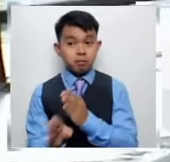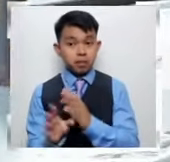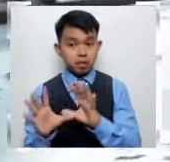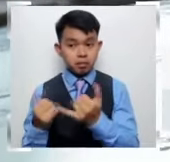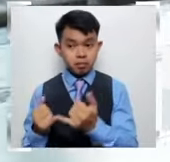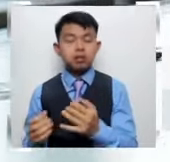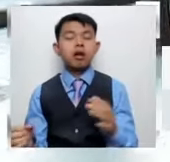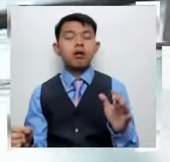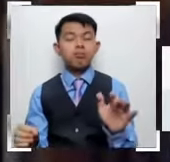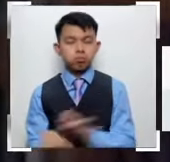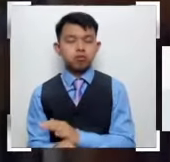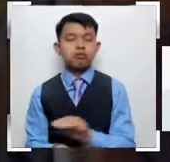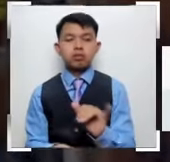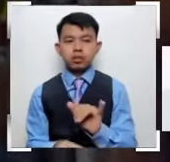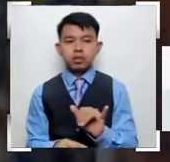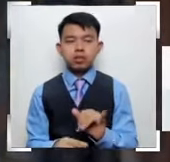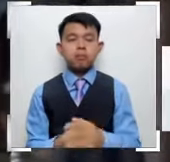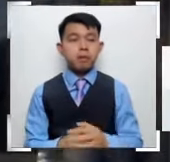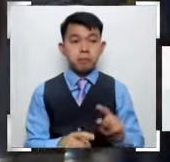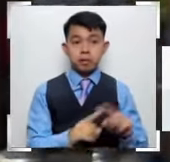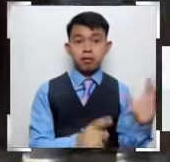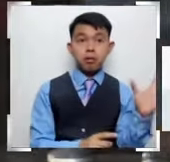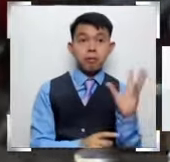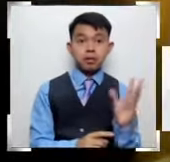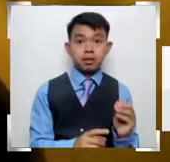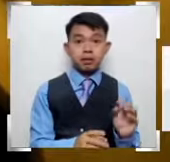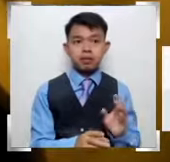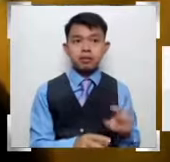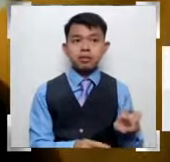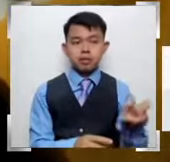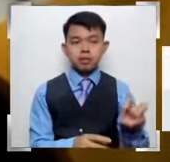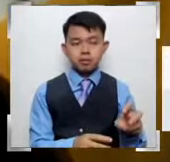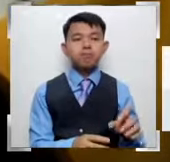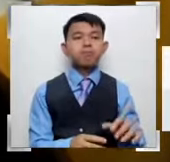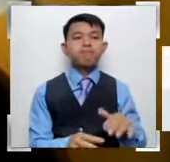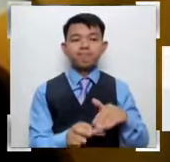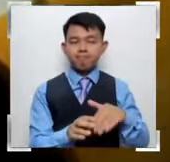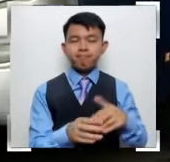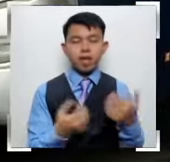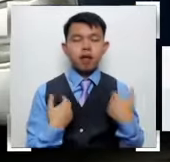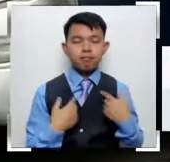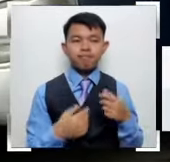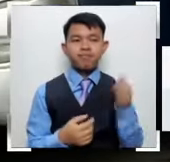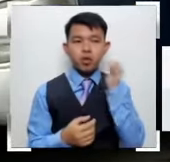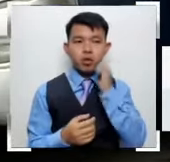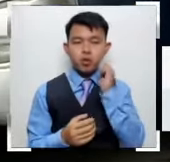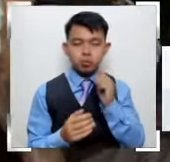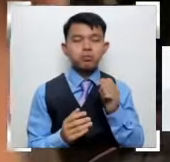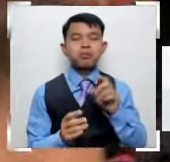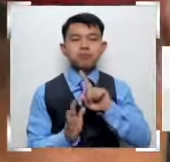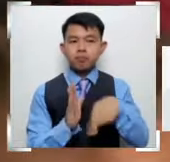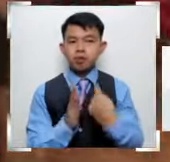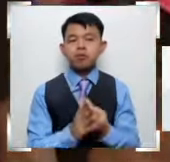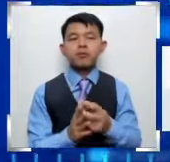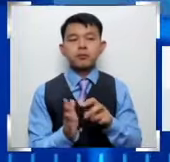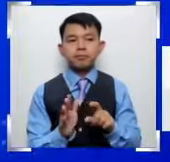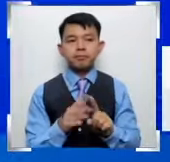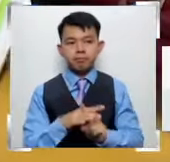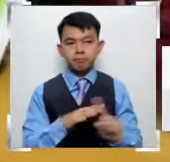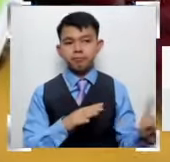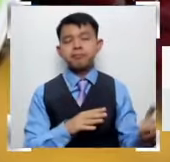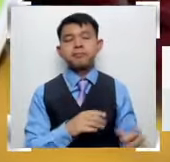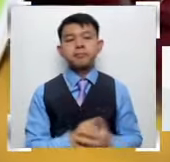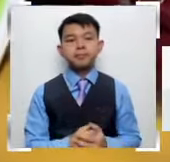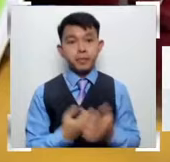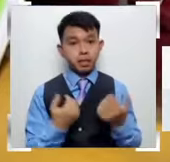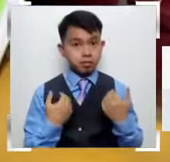pa naman ang mga biyaheng pabatangas na oras-oras ang alis. Marami na rin pasahero sa iba pang terminal ng bus sa kahabaan ng EDSA.